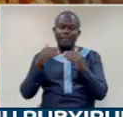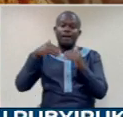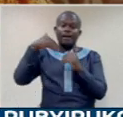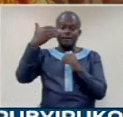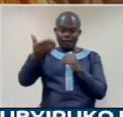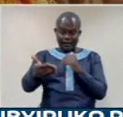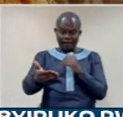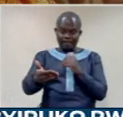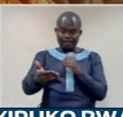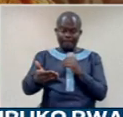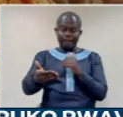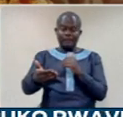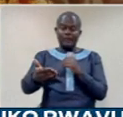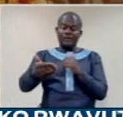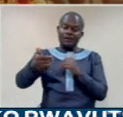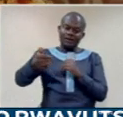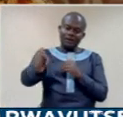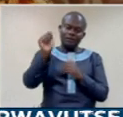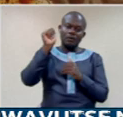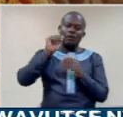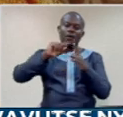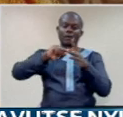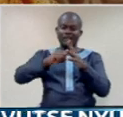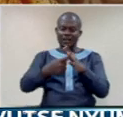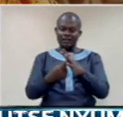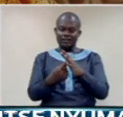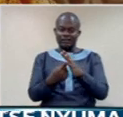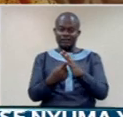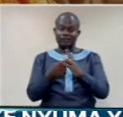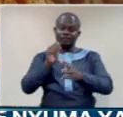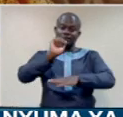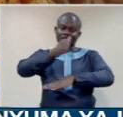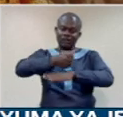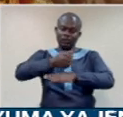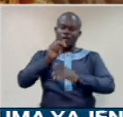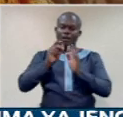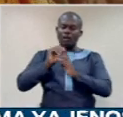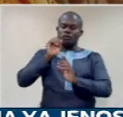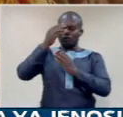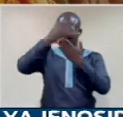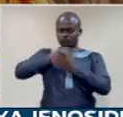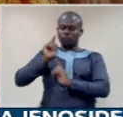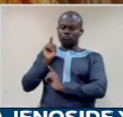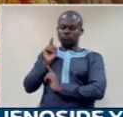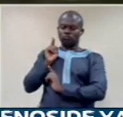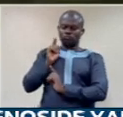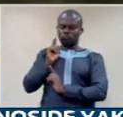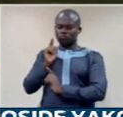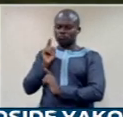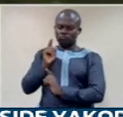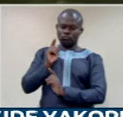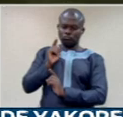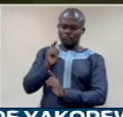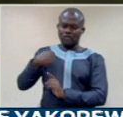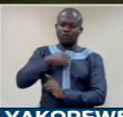rero nibwo batangiye gushyiraho amarondo tujya kumesa amarondo